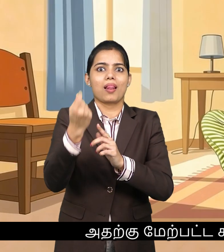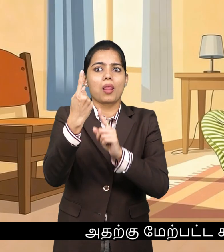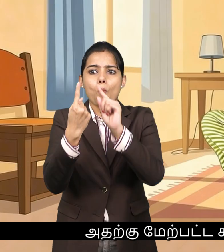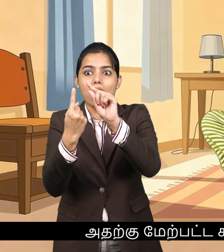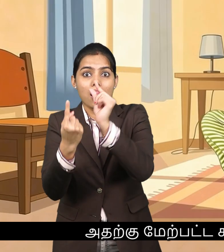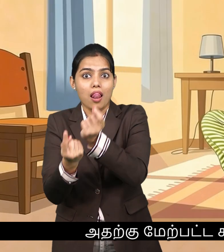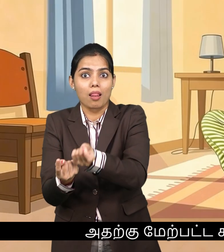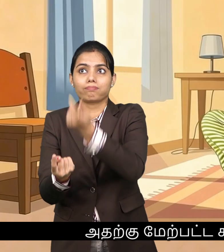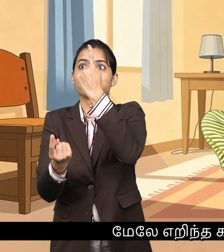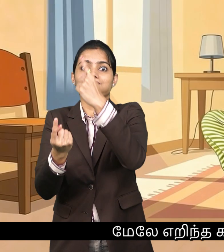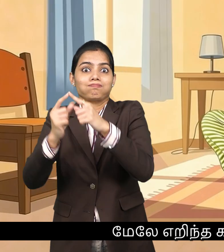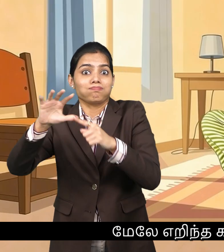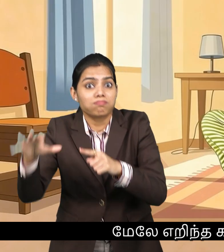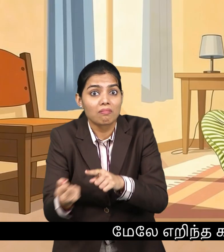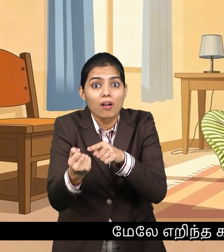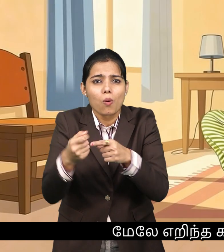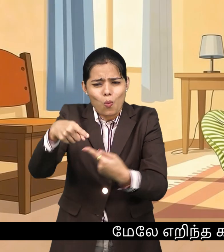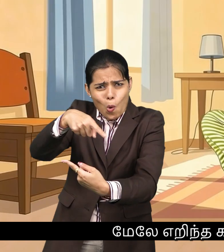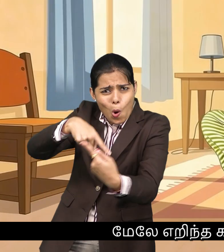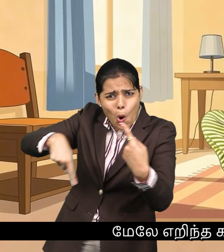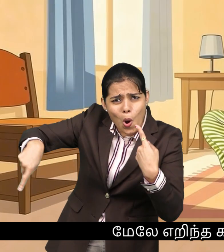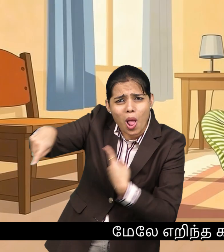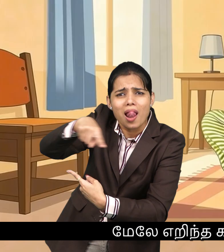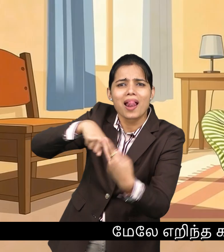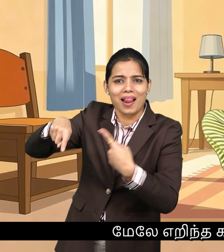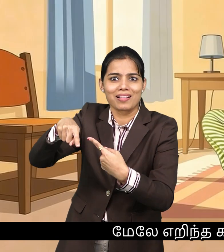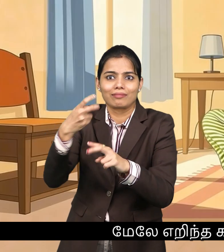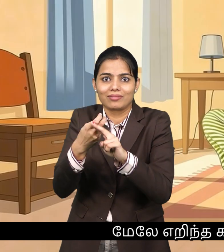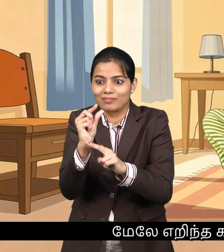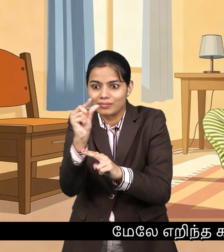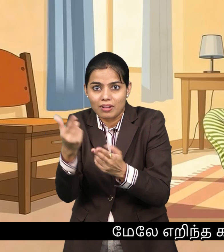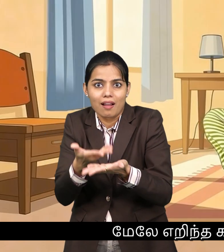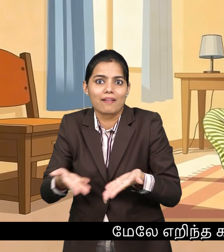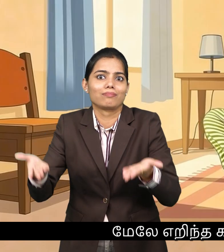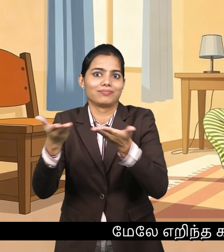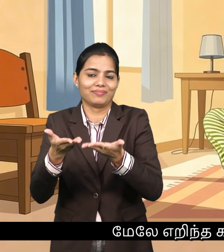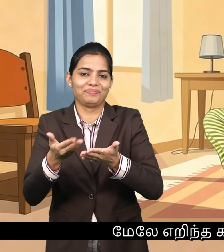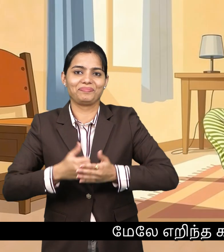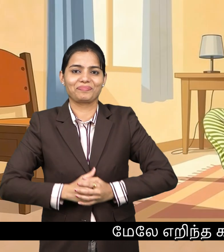கற்களை கையில் எடுத்துவிட்டு மேலே எறிந்த கல்லையும் பிடிக்க வேண்டும்.